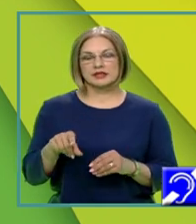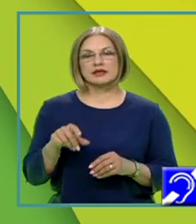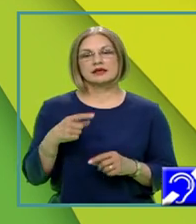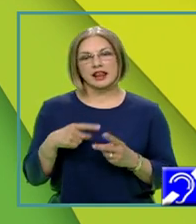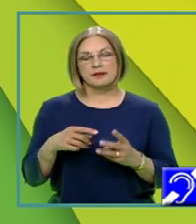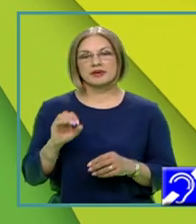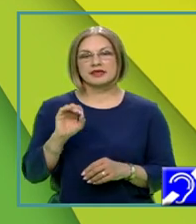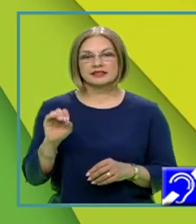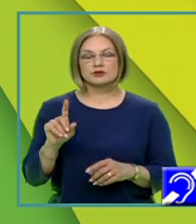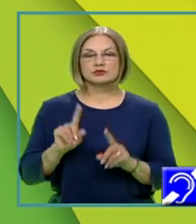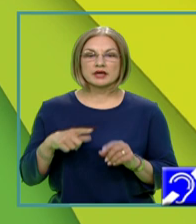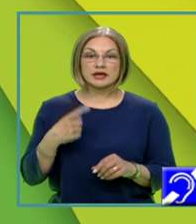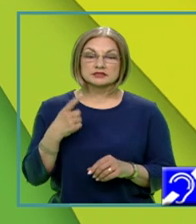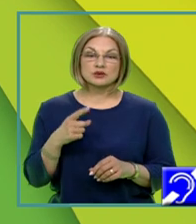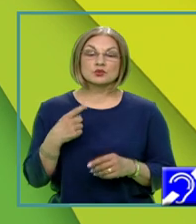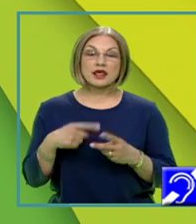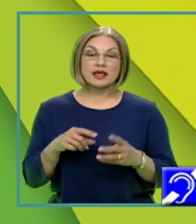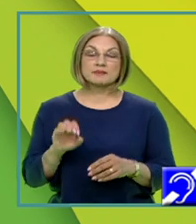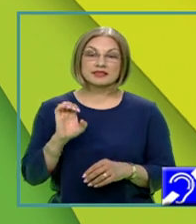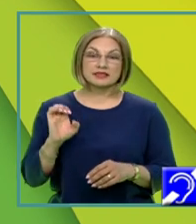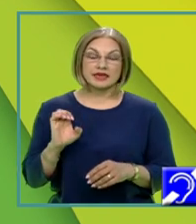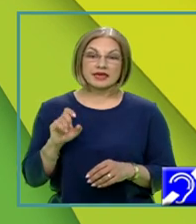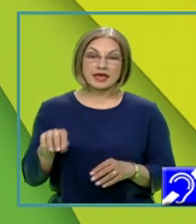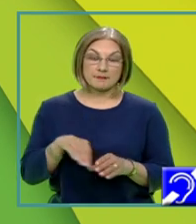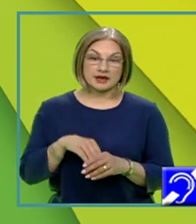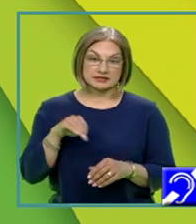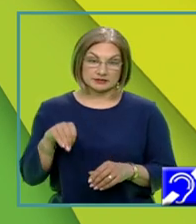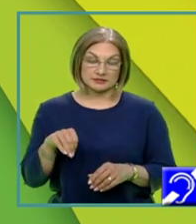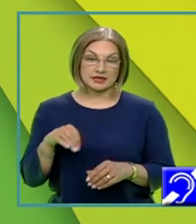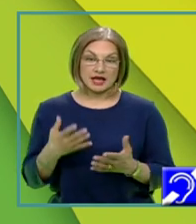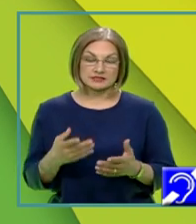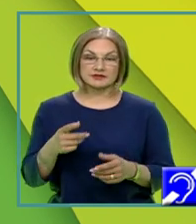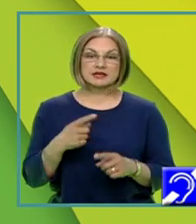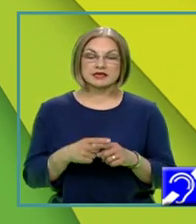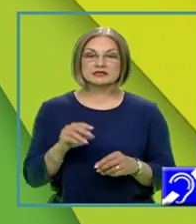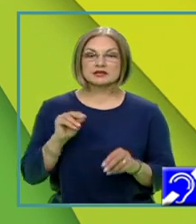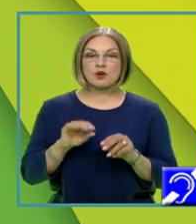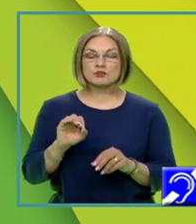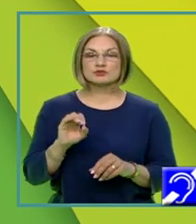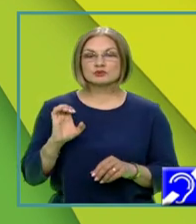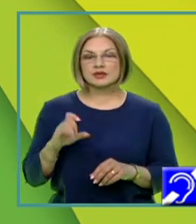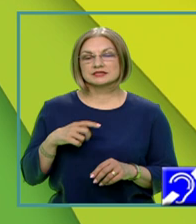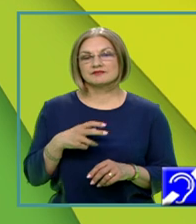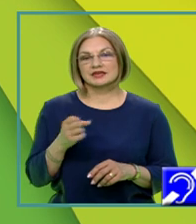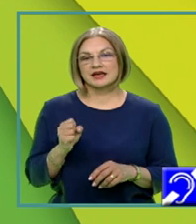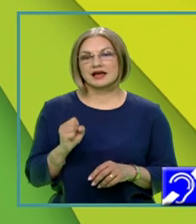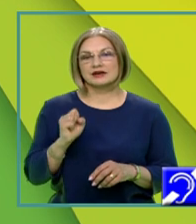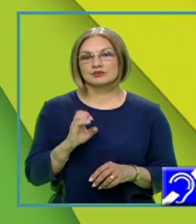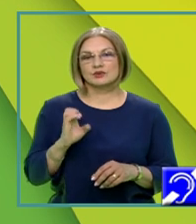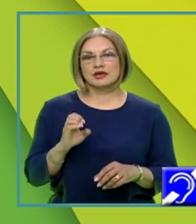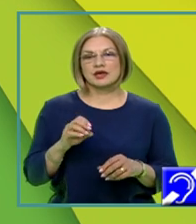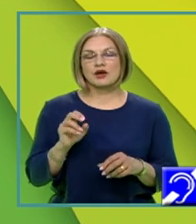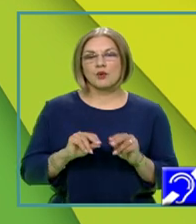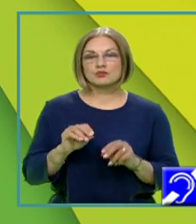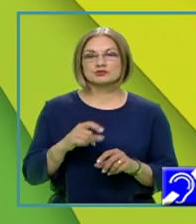element e care aparține mulțimii noastre m astfel încât x compus cu e să fie egal cu x compus cu x să fie